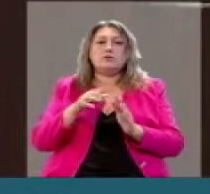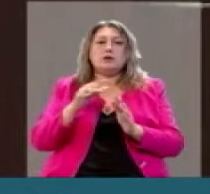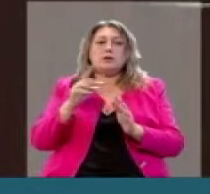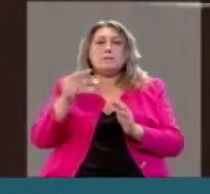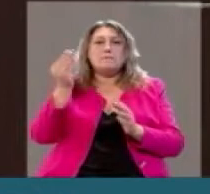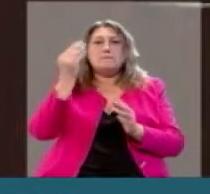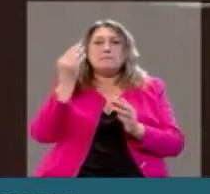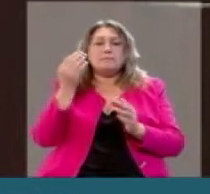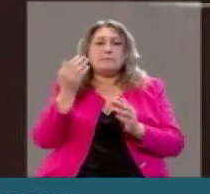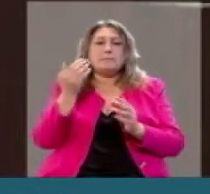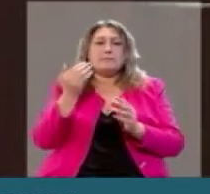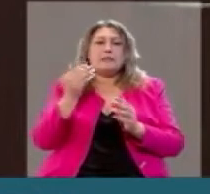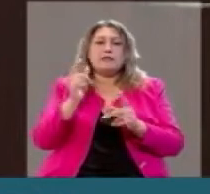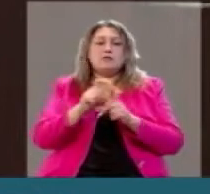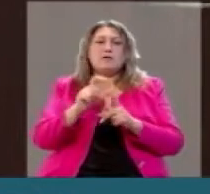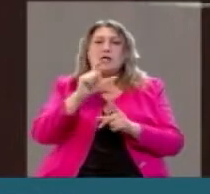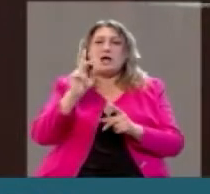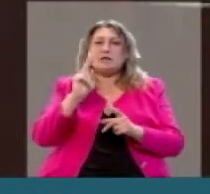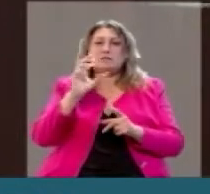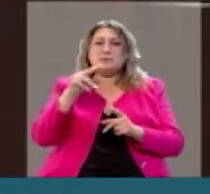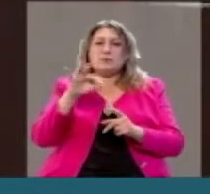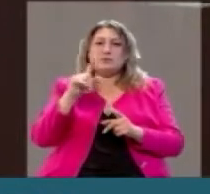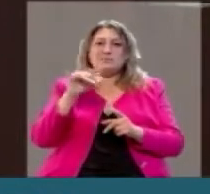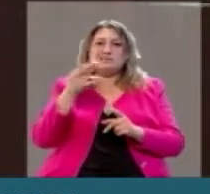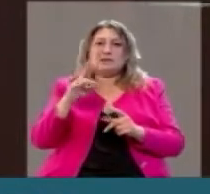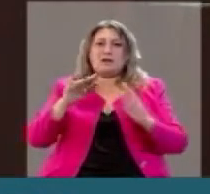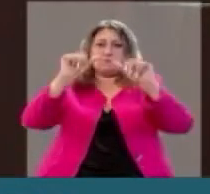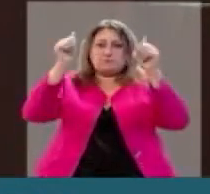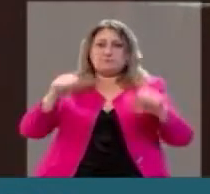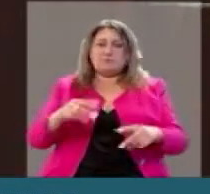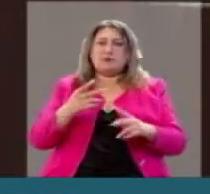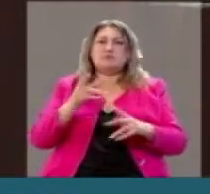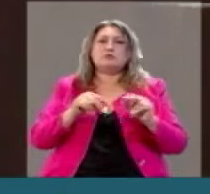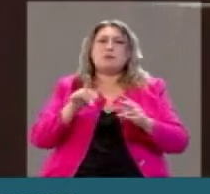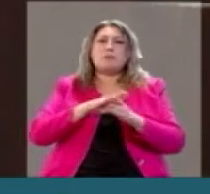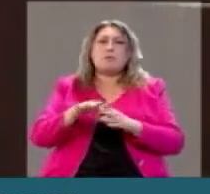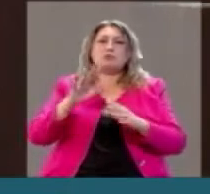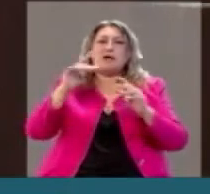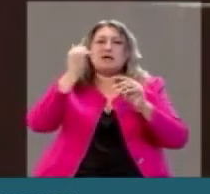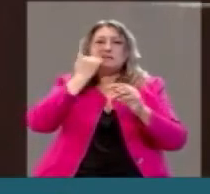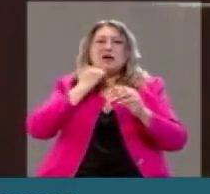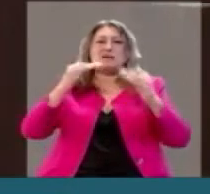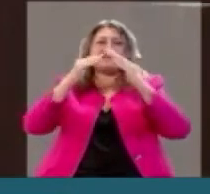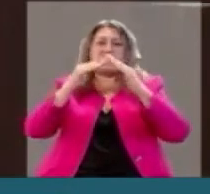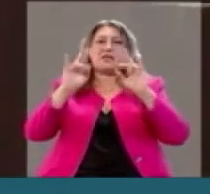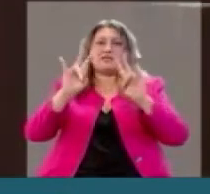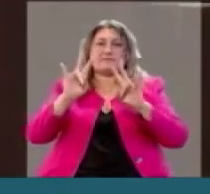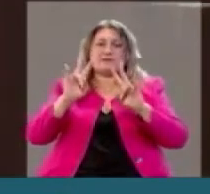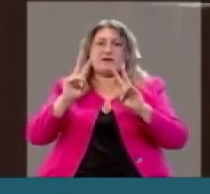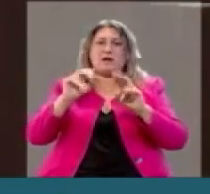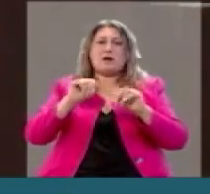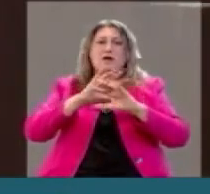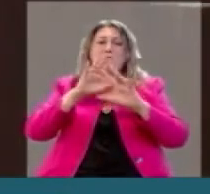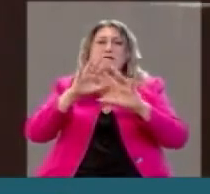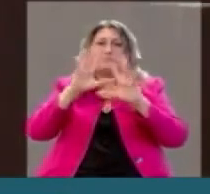Мырзахабдулатова. Это просто слово «экспозиция», это полностью обновляется. Каркас оставили старого здания, окна выкинули,